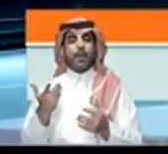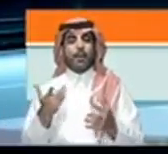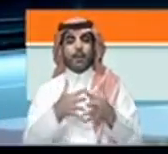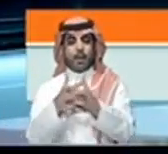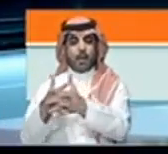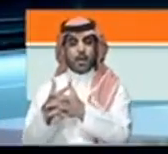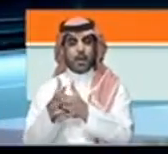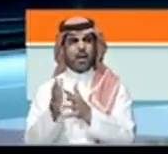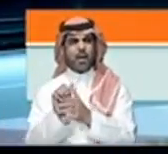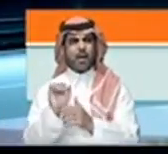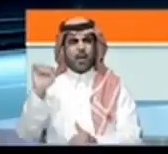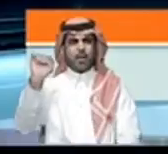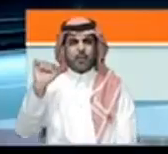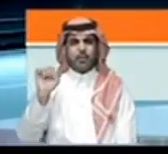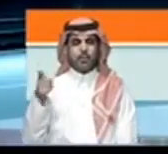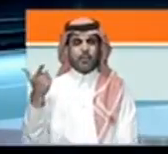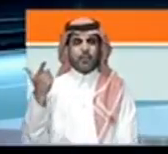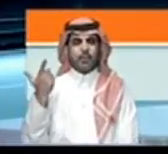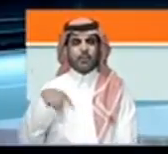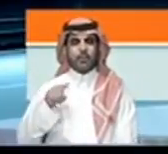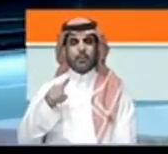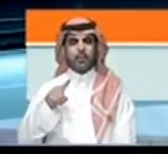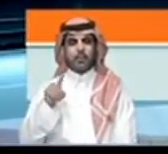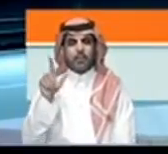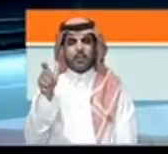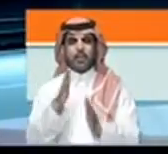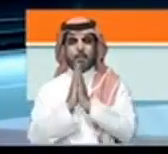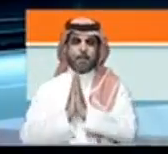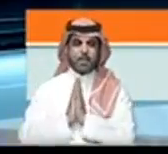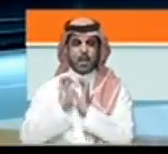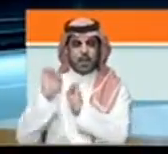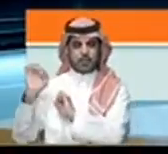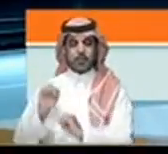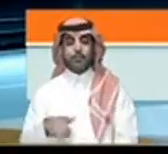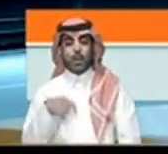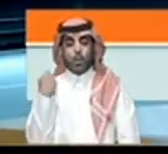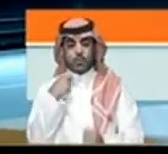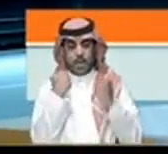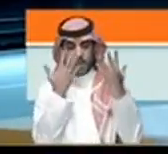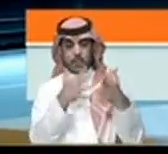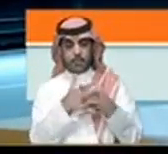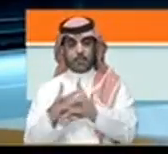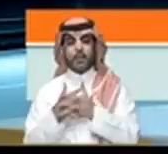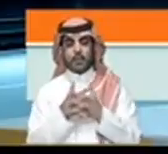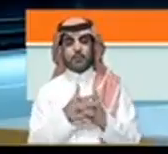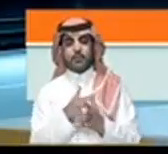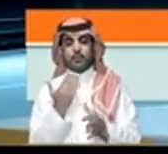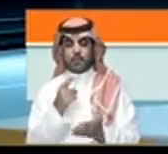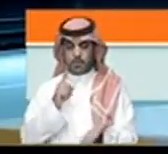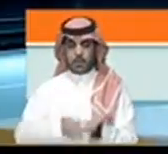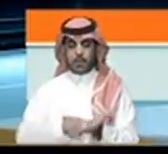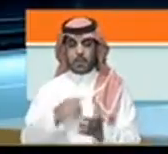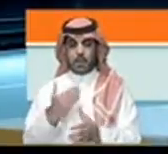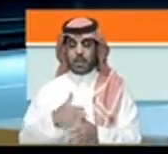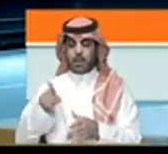ولايه راخين وتشيني في ميانمار المتحدثه باسم الخارجيه الامريكيه مورغان او رتوش اكدت في بيان